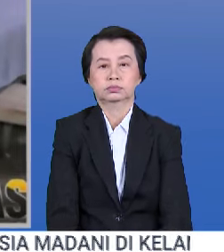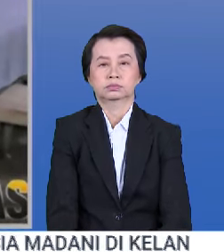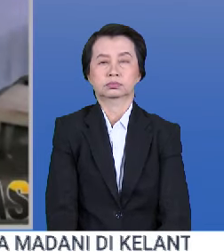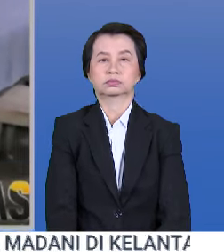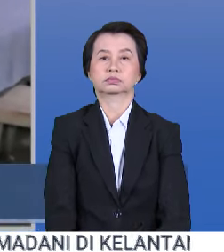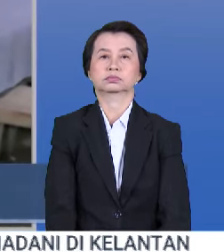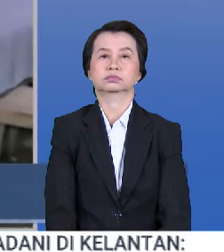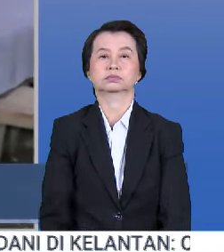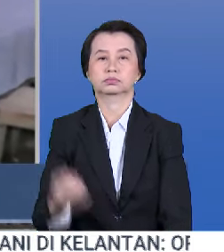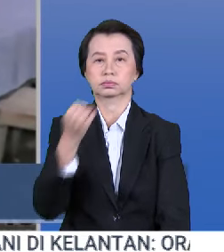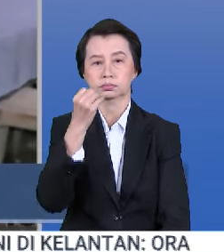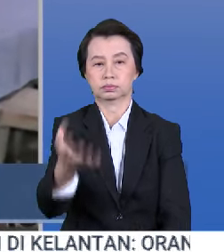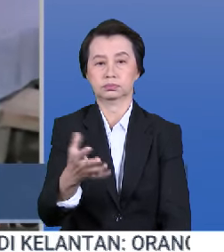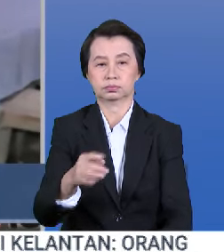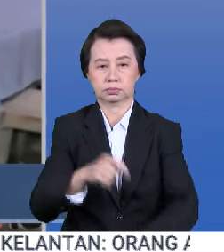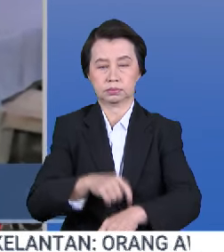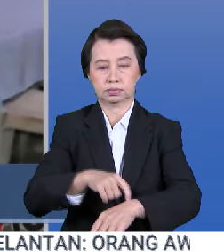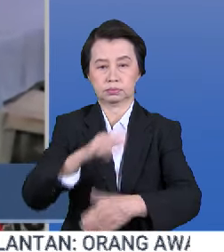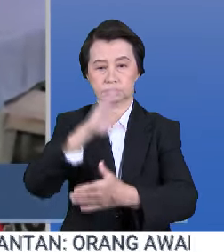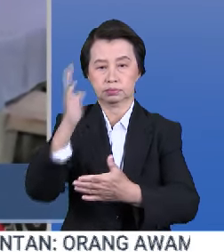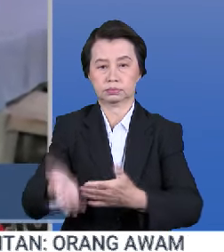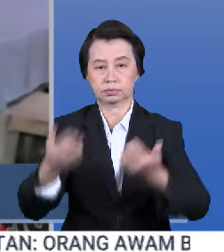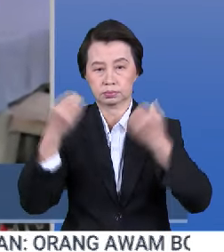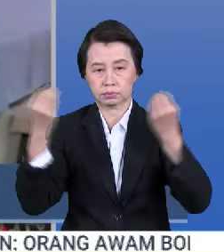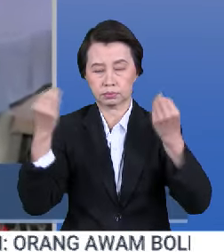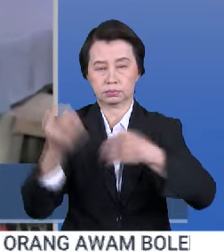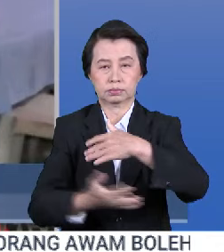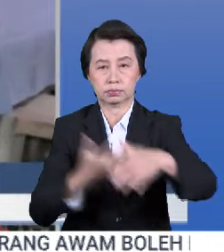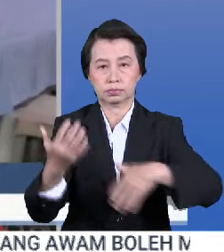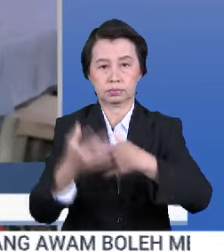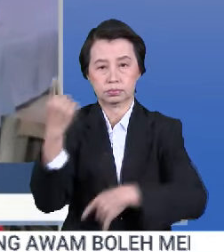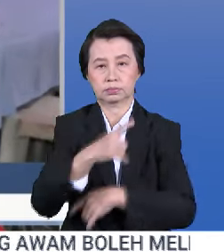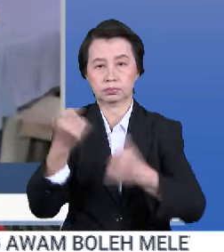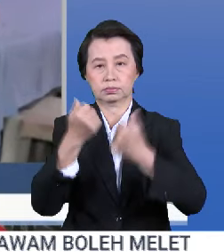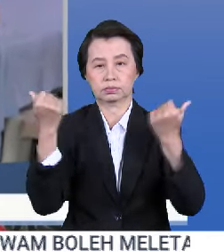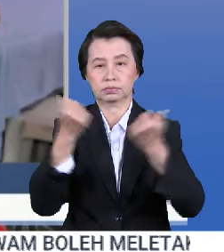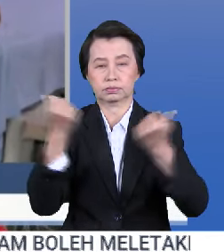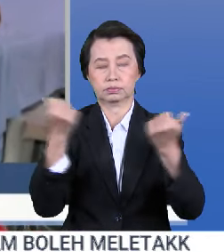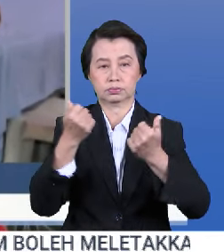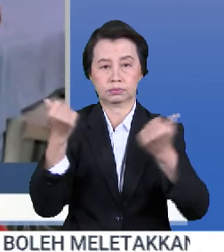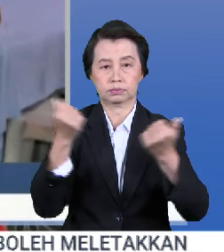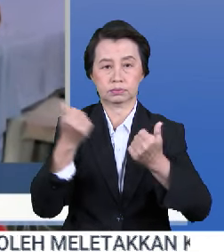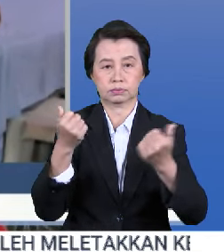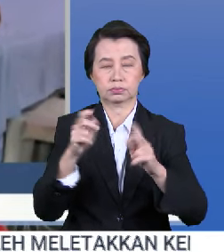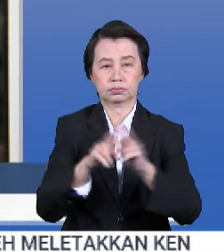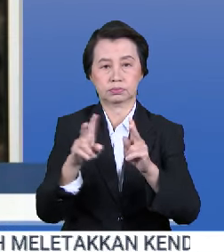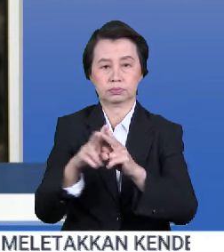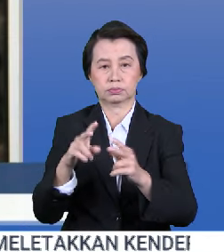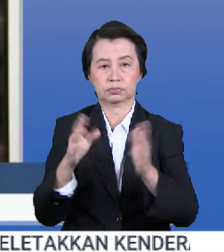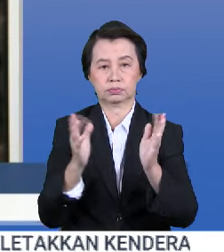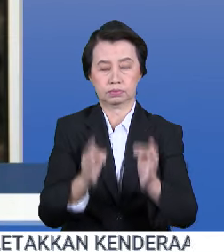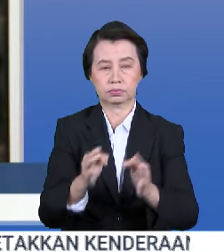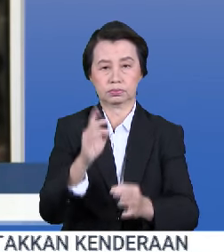Aula memberitahu demikian semasa menyempurnakan majelis ramah mesra hari raya Idul Fitri Kampung hijrah pasal 1